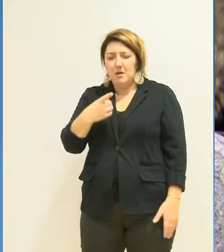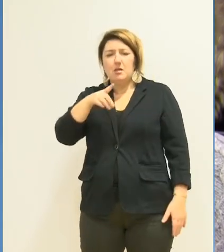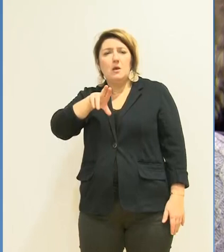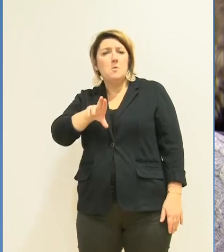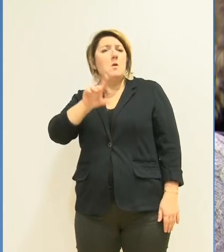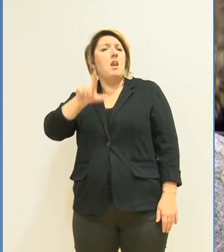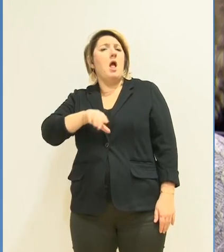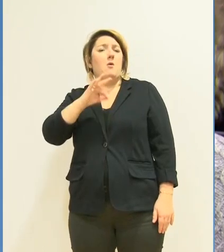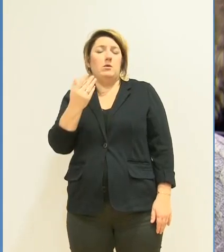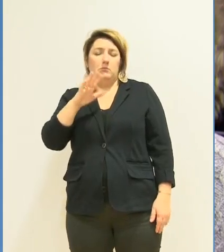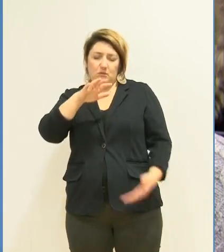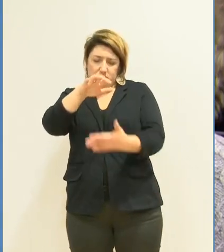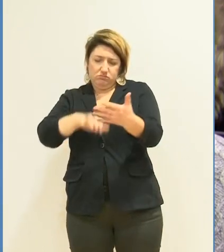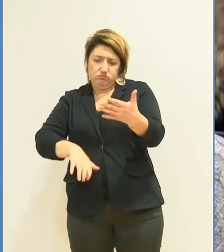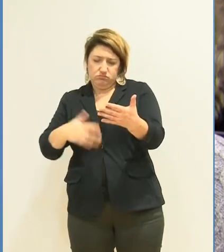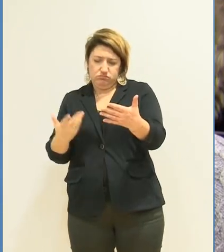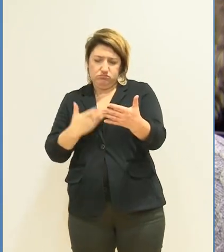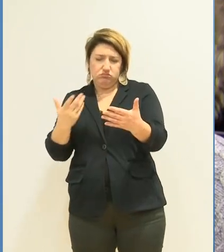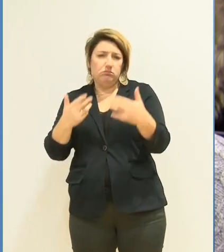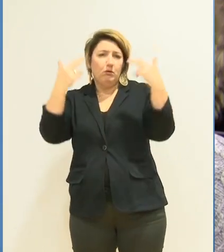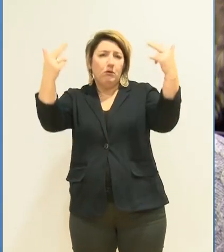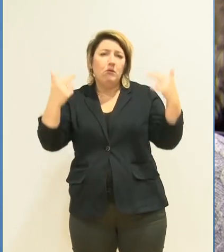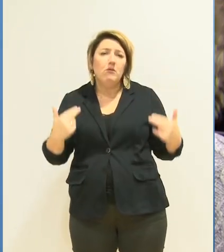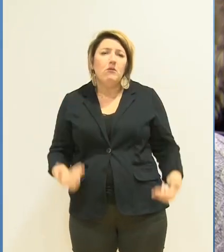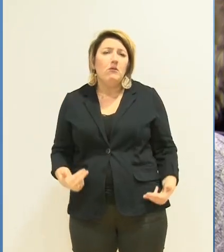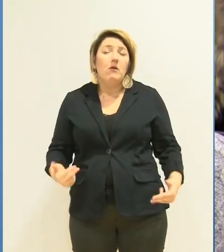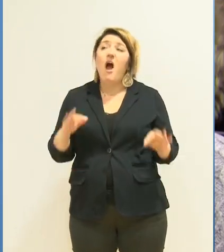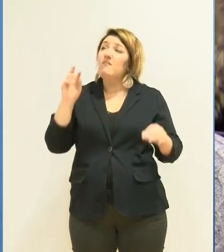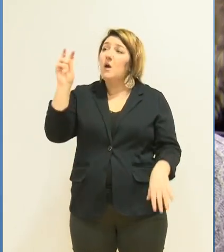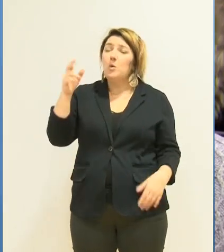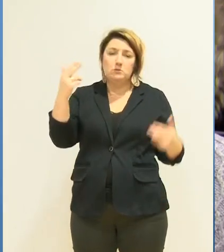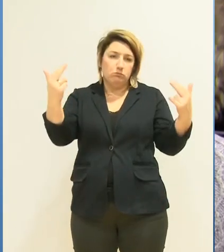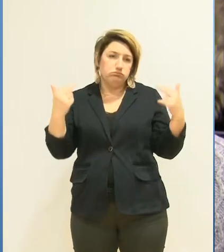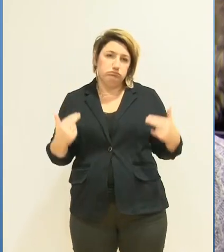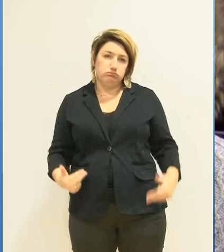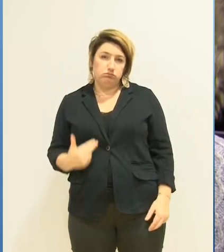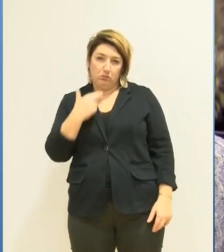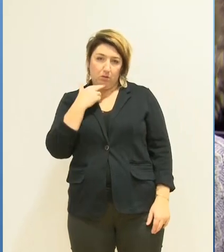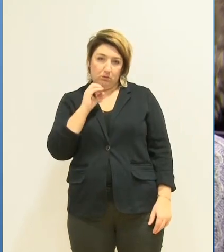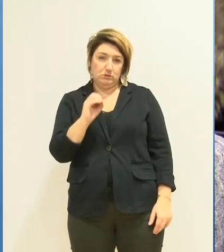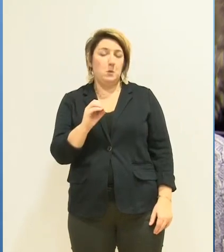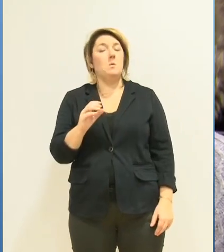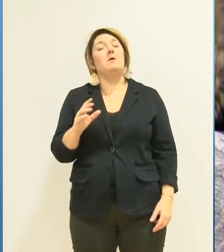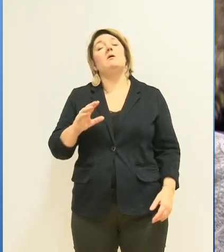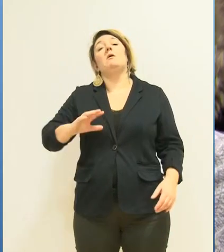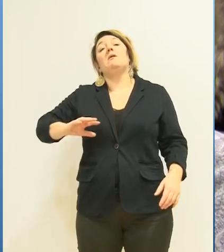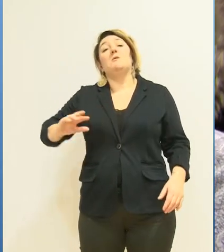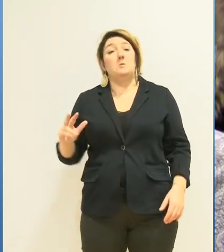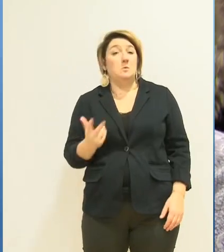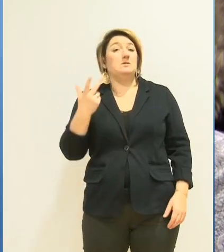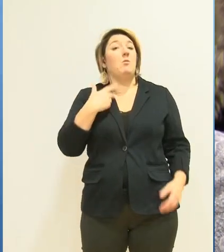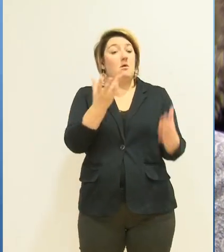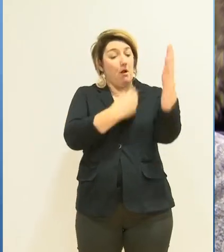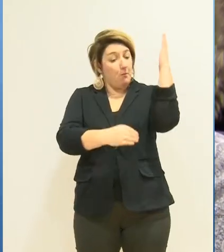totalement absolument pas à la hauteur d'un point de vue écologique voilà et puis troisièmement donc j'ai un amendement j'aimerais savoir quand est-ce que j'en